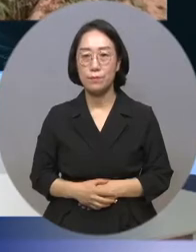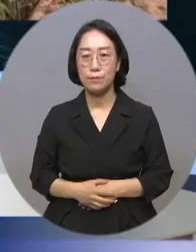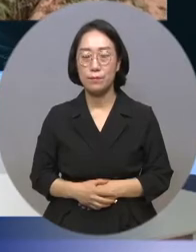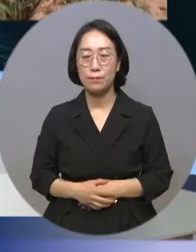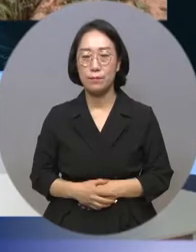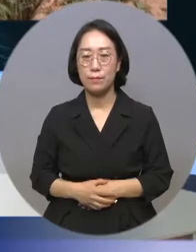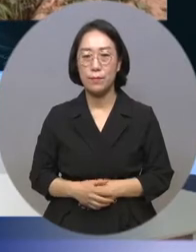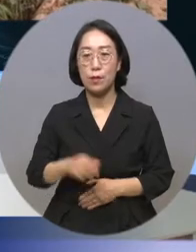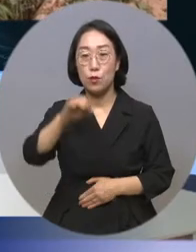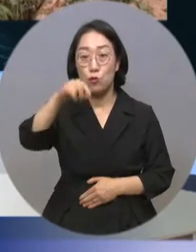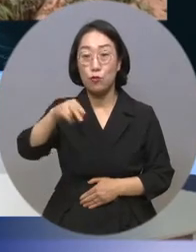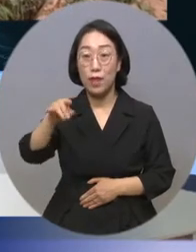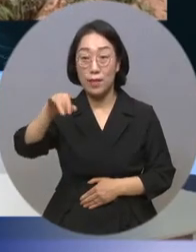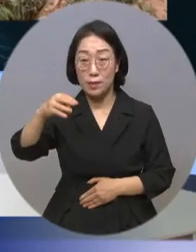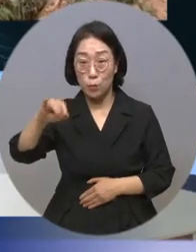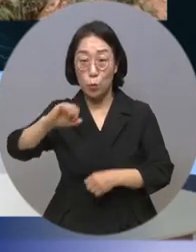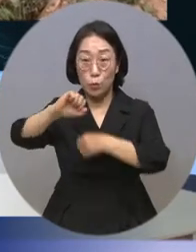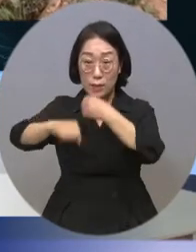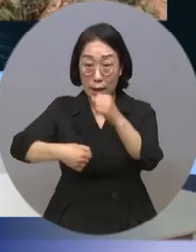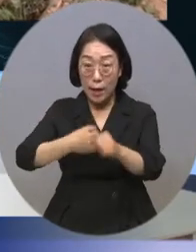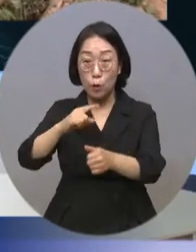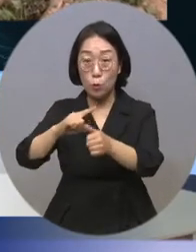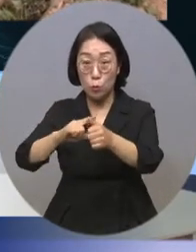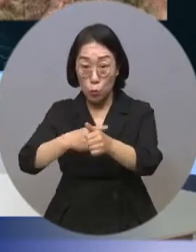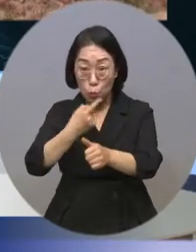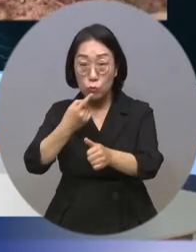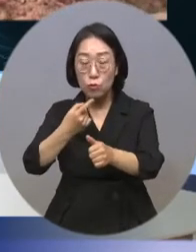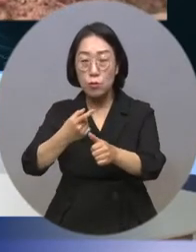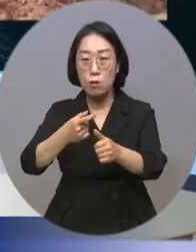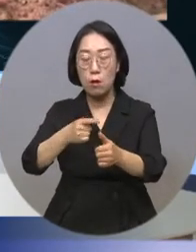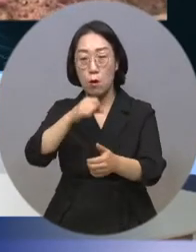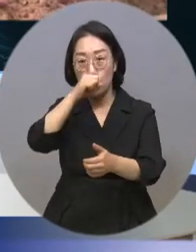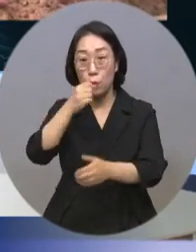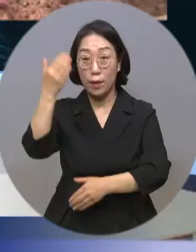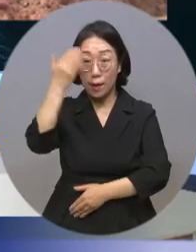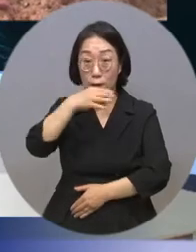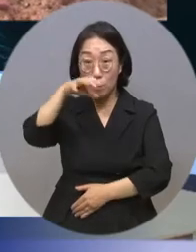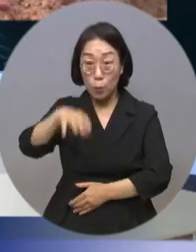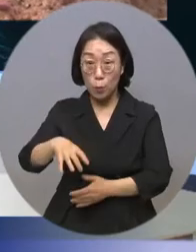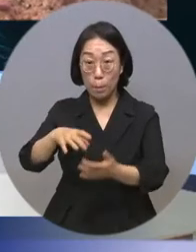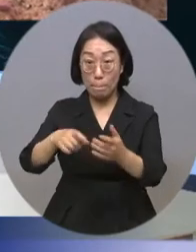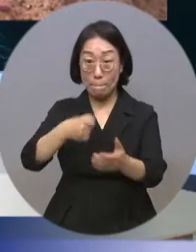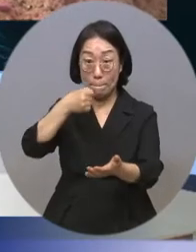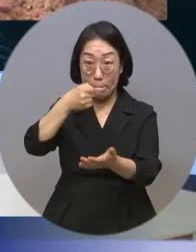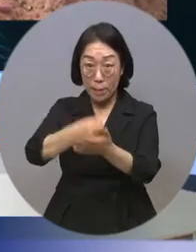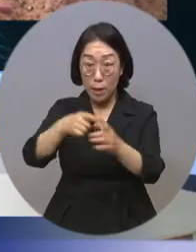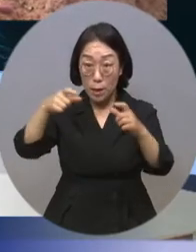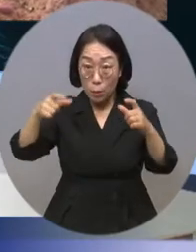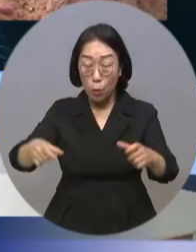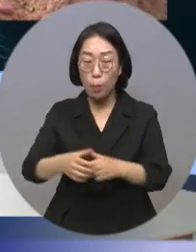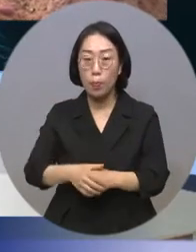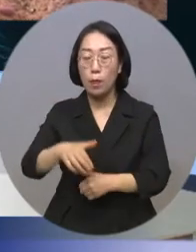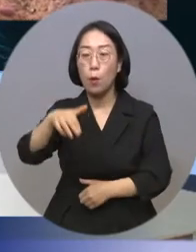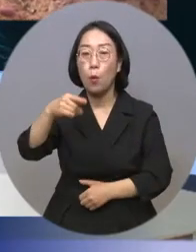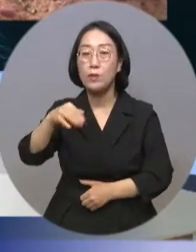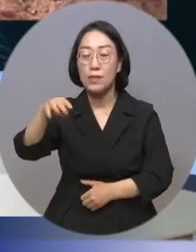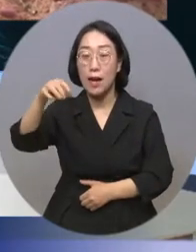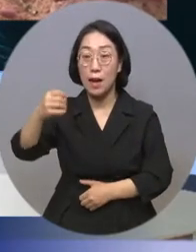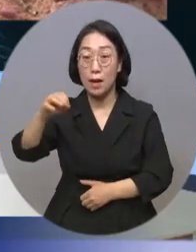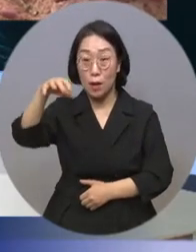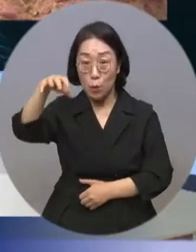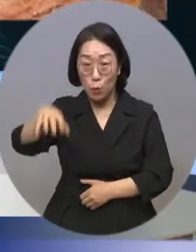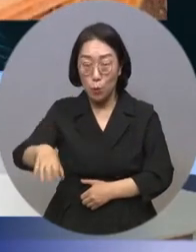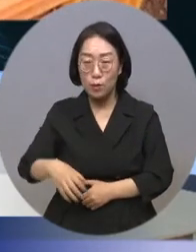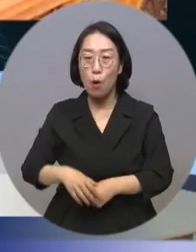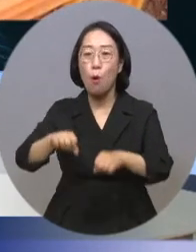유네스코가 생물권 보전지역으로 지정한 청정지역인 전북 고창군에서 고구마의 제품 다양화를 추진하기